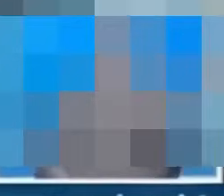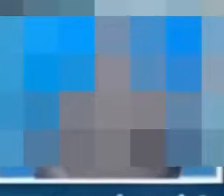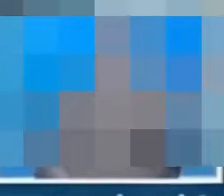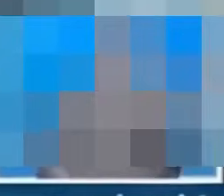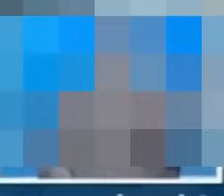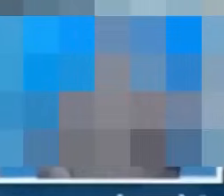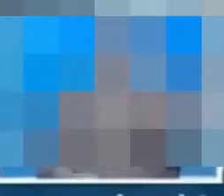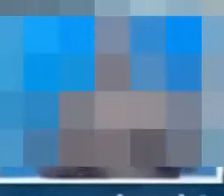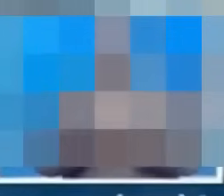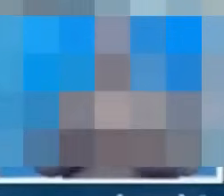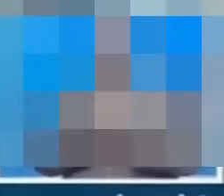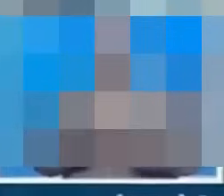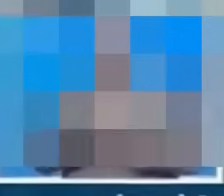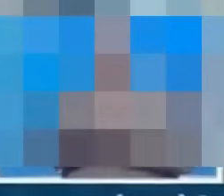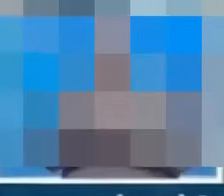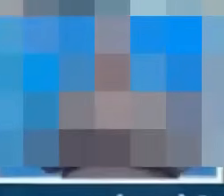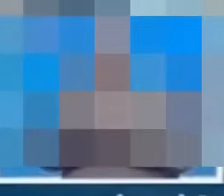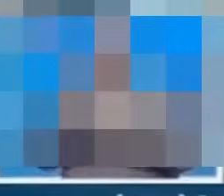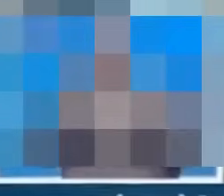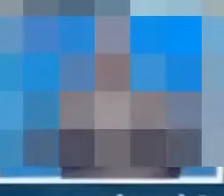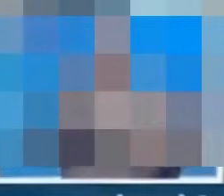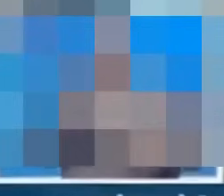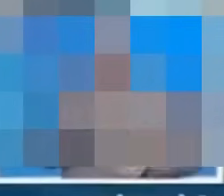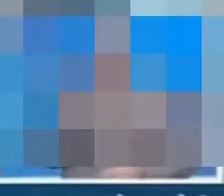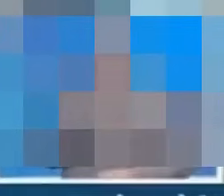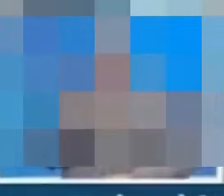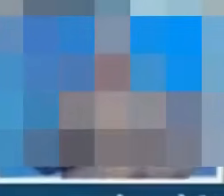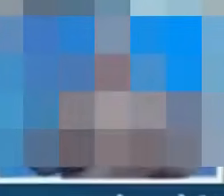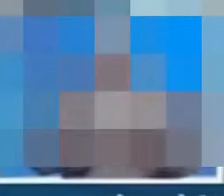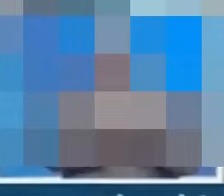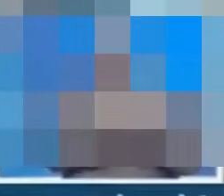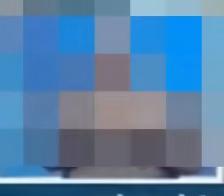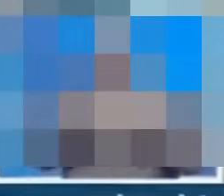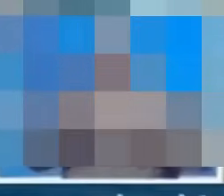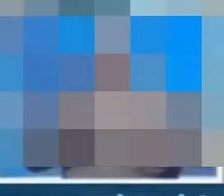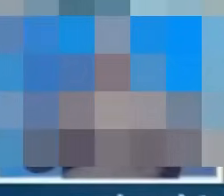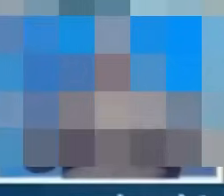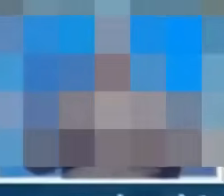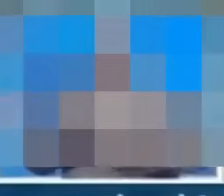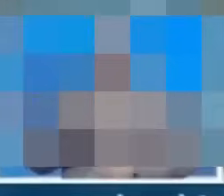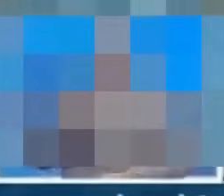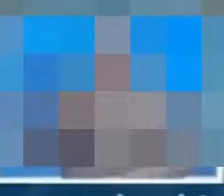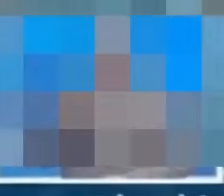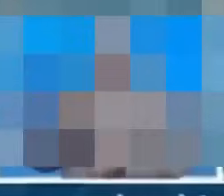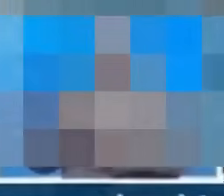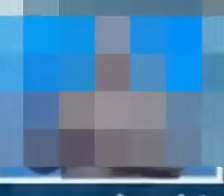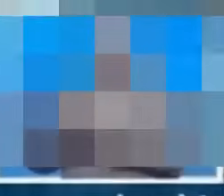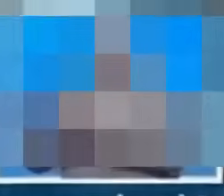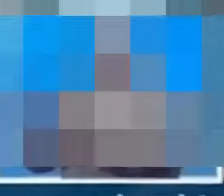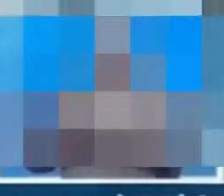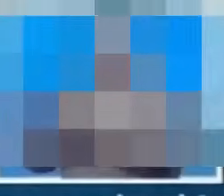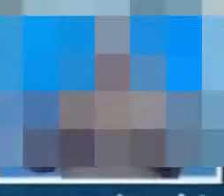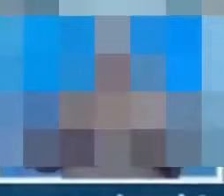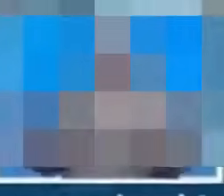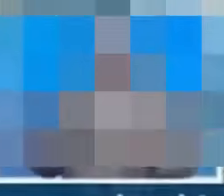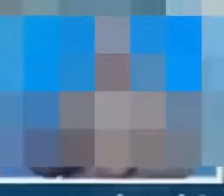تواصل القصف المدفعي على محيط مناطق جباليا البلد شمال قطاع غزة وحي التفاح شرق مدينة غزة. كما شهد